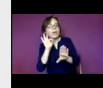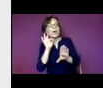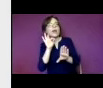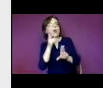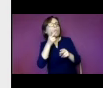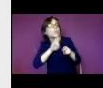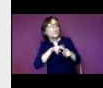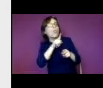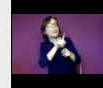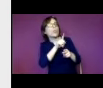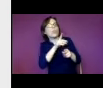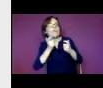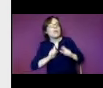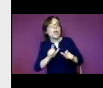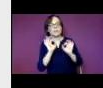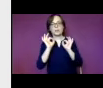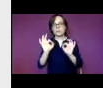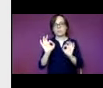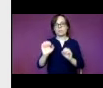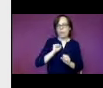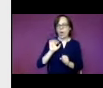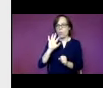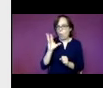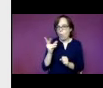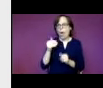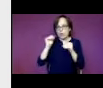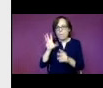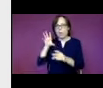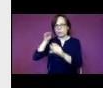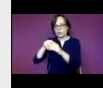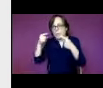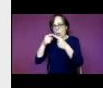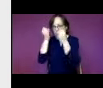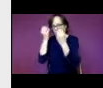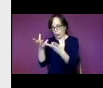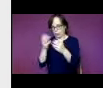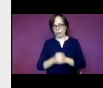atrakcyjna. Także Janek, oddałbym ci głos, żebyś pociągnął temat dalej.